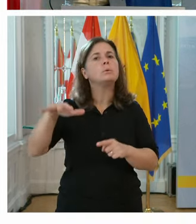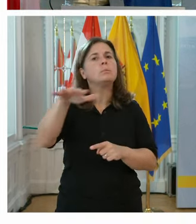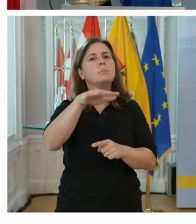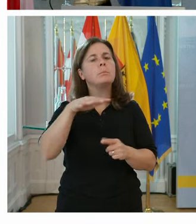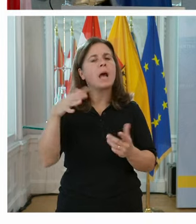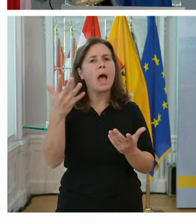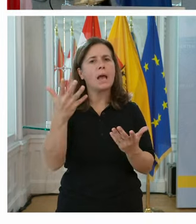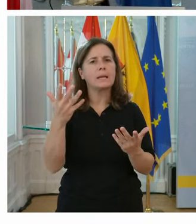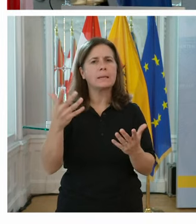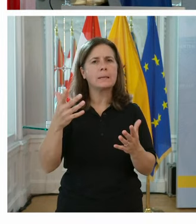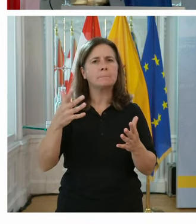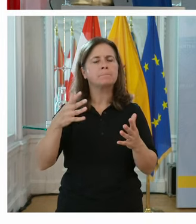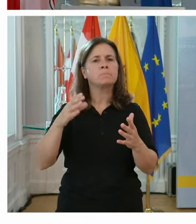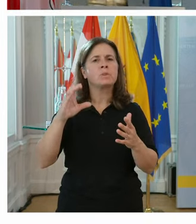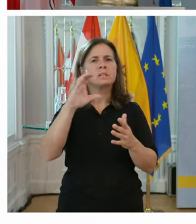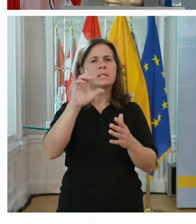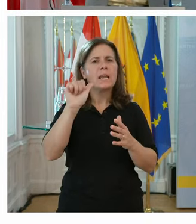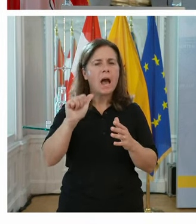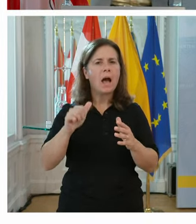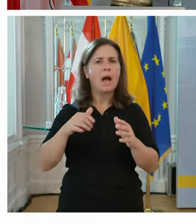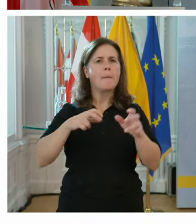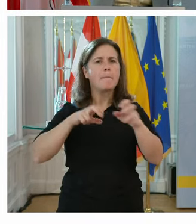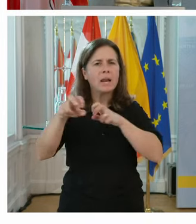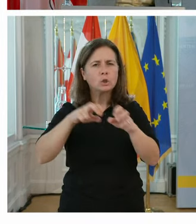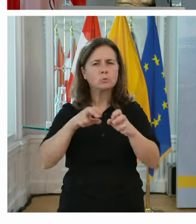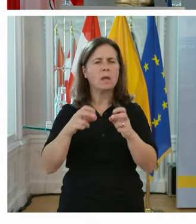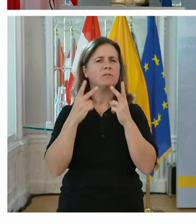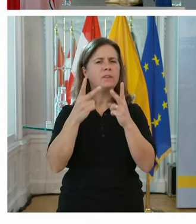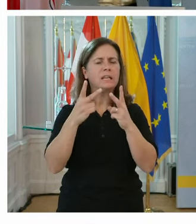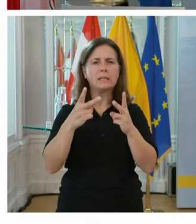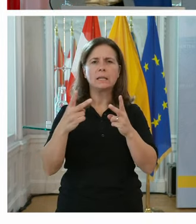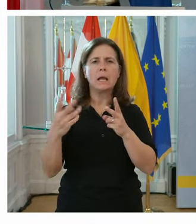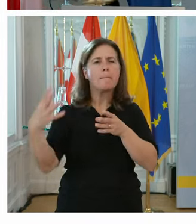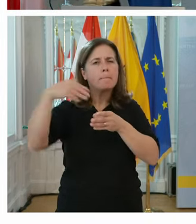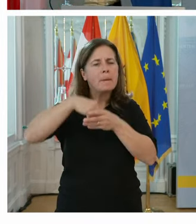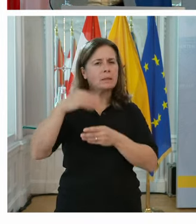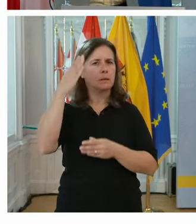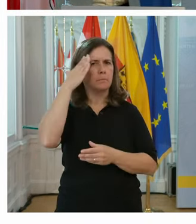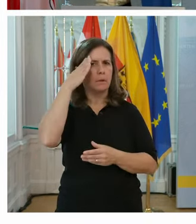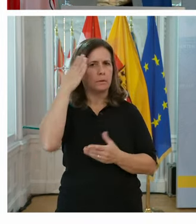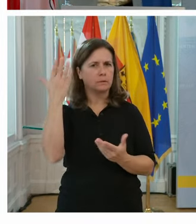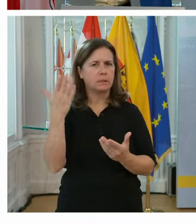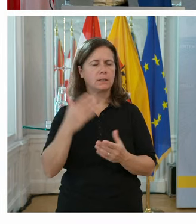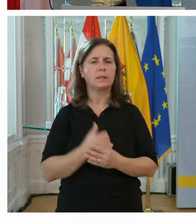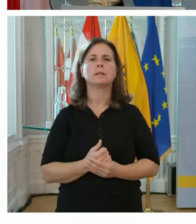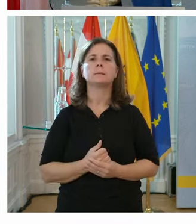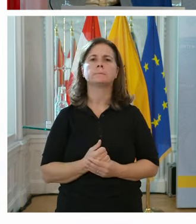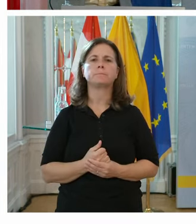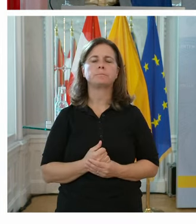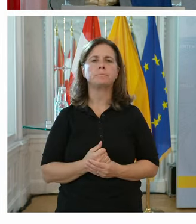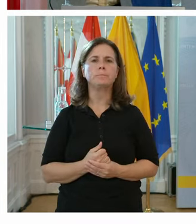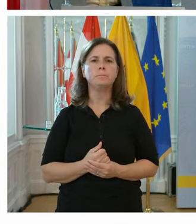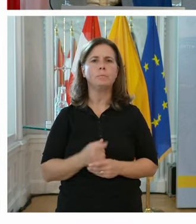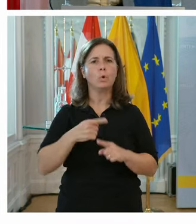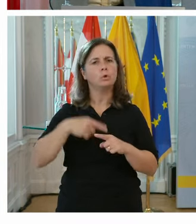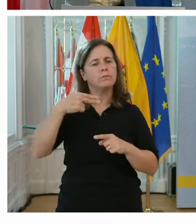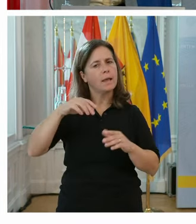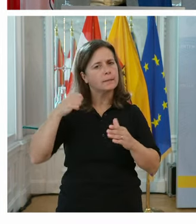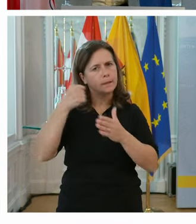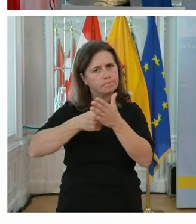Employer Branding und CSA-Management ist es einfach wichtig, solche Themen mitzudenken und